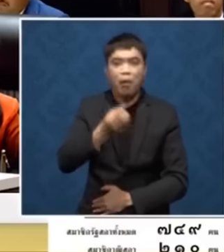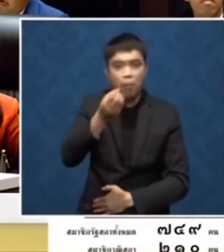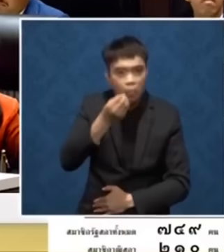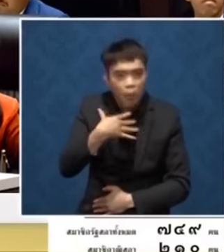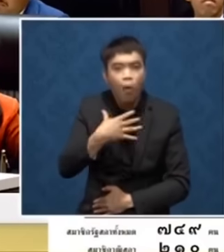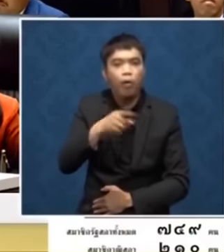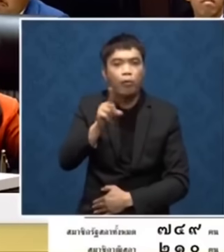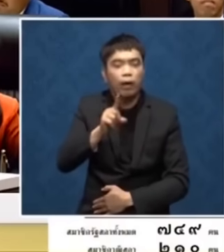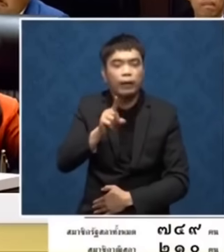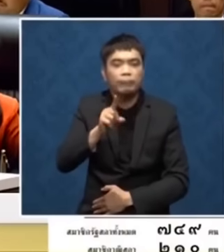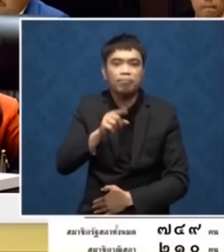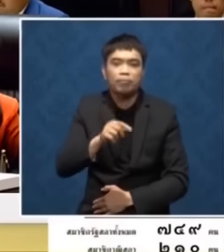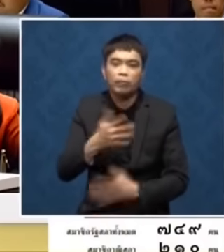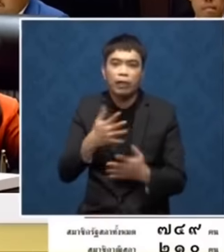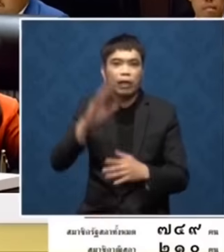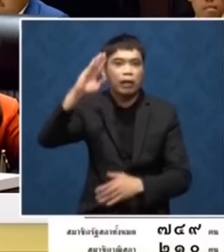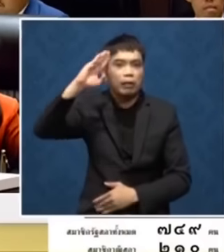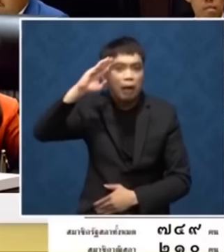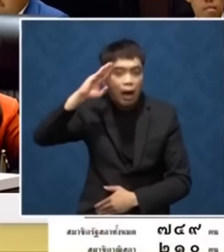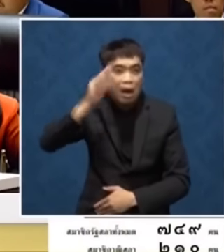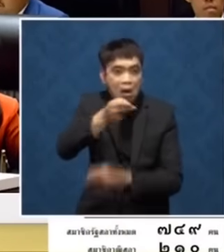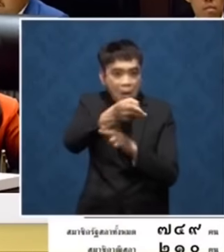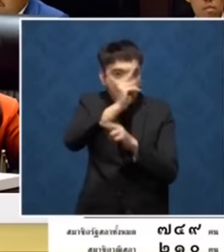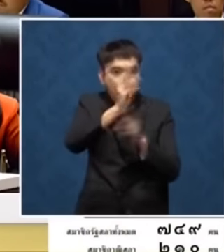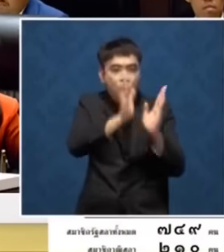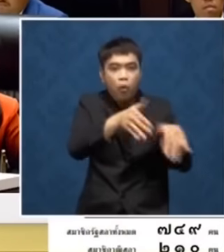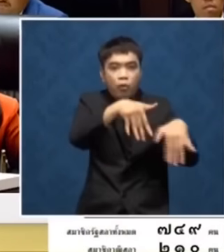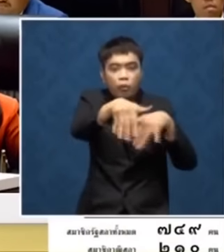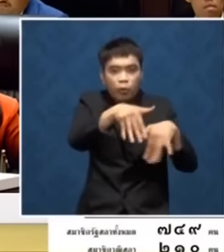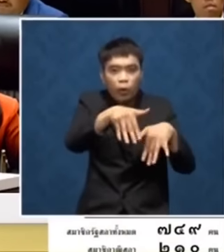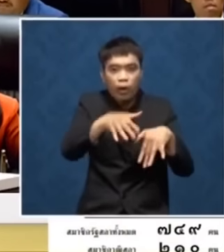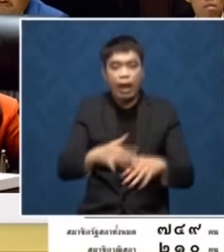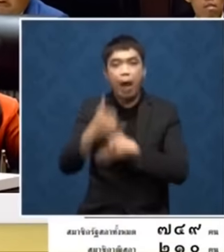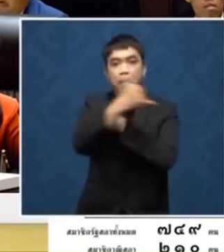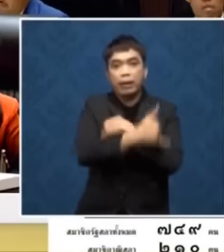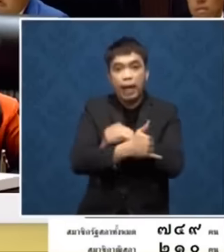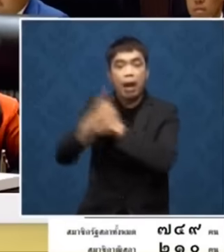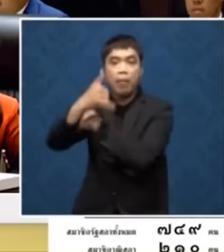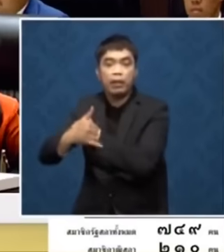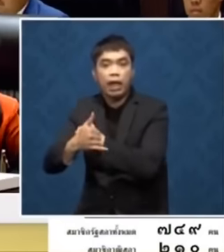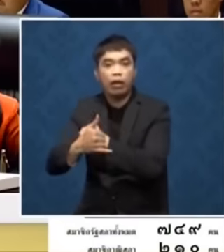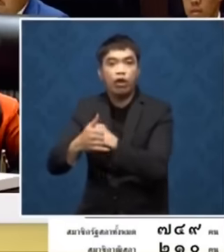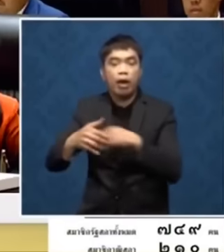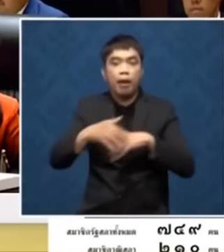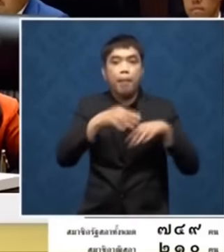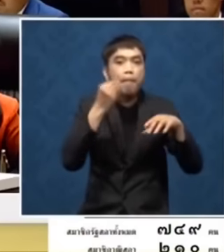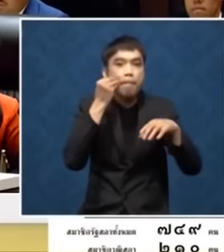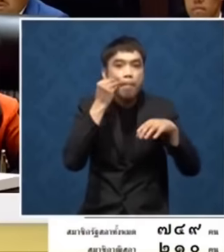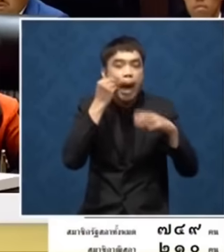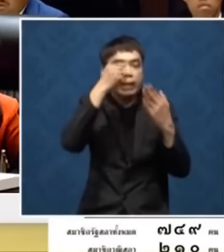การพูดถึงการทหารยิงประชาชนแล้วไปพาดพิงถึง2ประเทศประเทศหนึ่งเป็นประเทศเพื่อนบ้าน